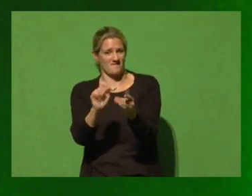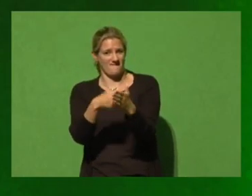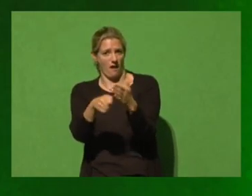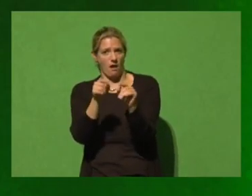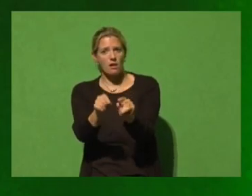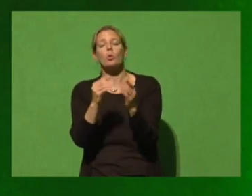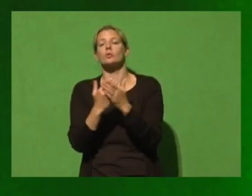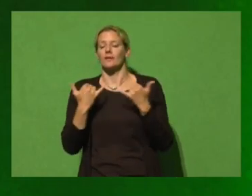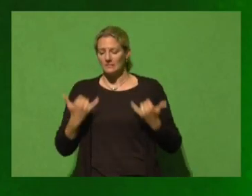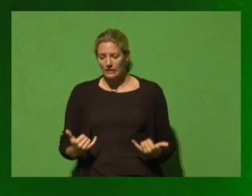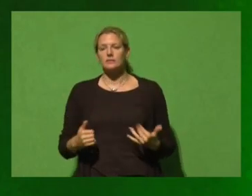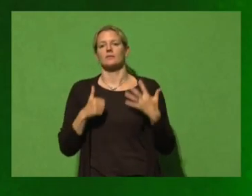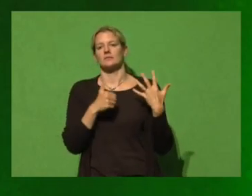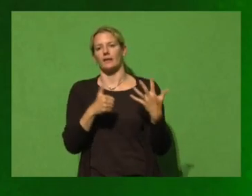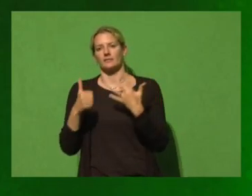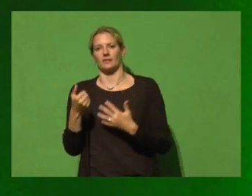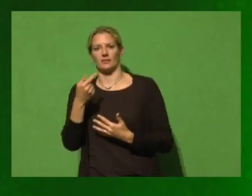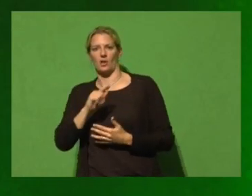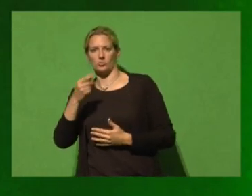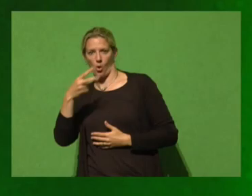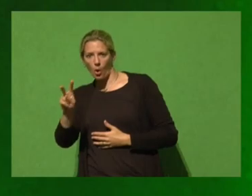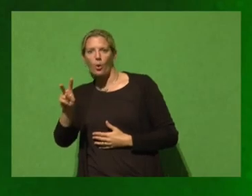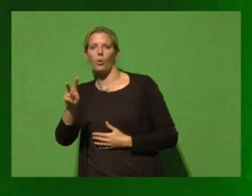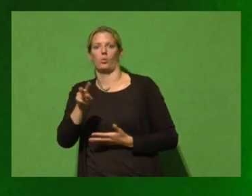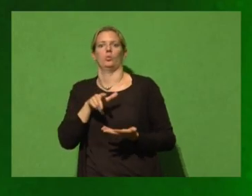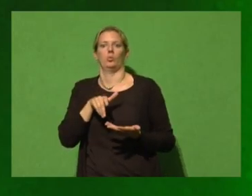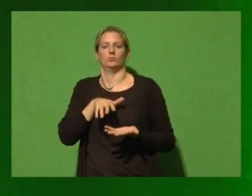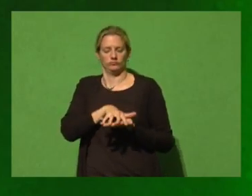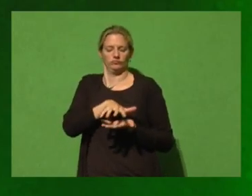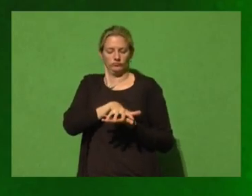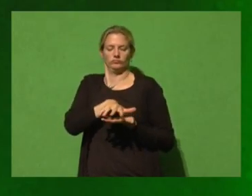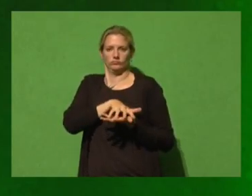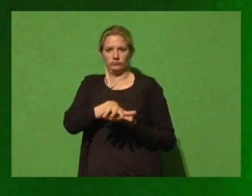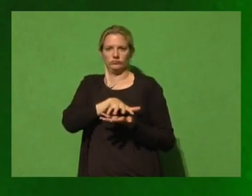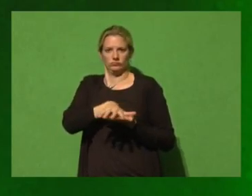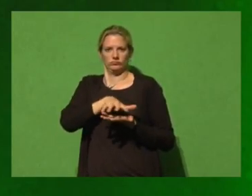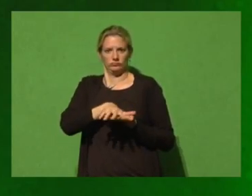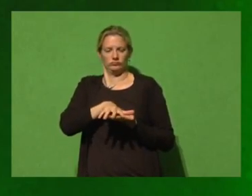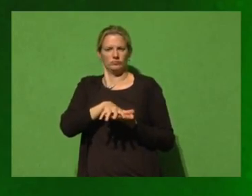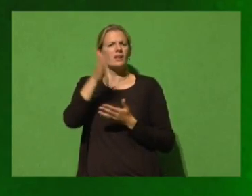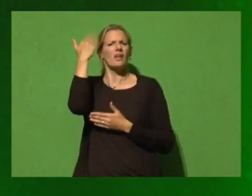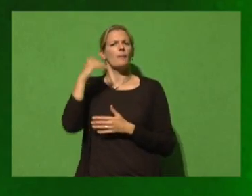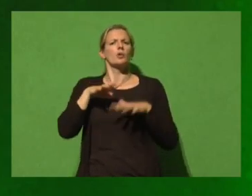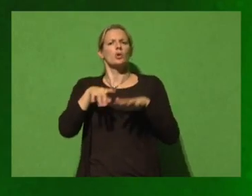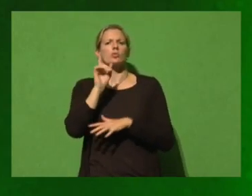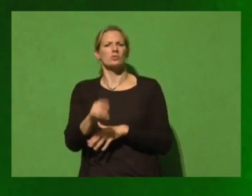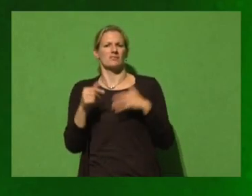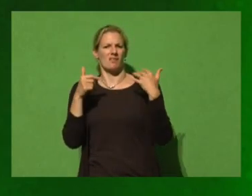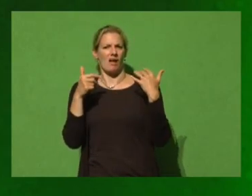jetzt 66.000 Euro auf 2 Jahre gesehen ein. Wir lösen damit die Schwankungsrücklage auf, die 1998, glaube